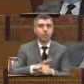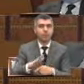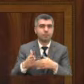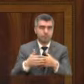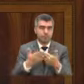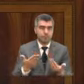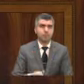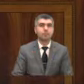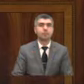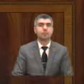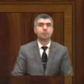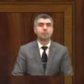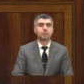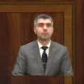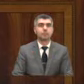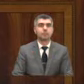خاصة